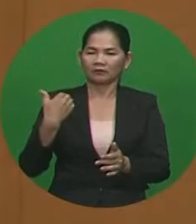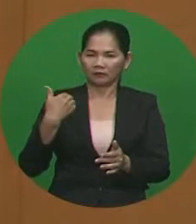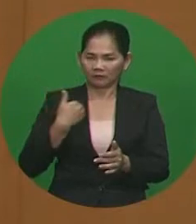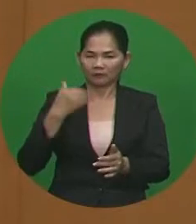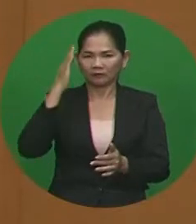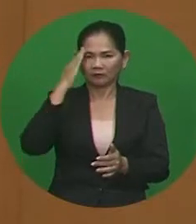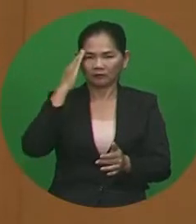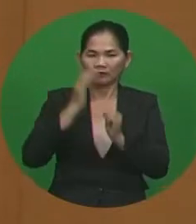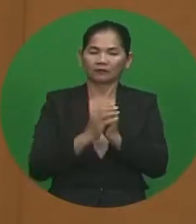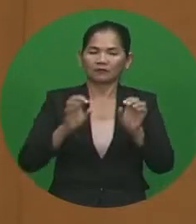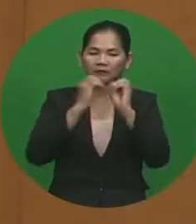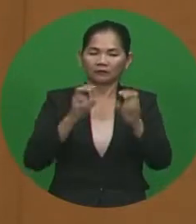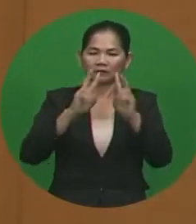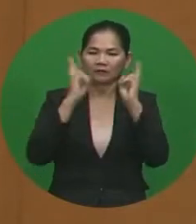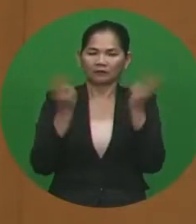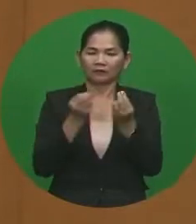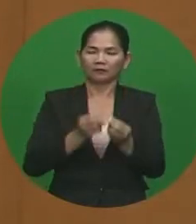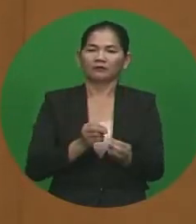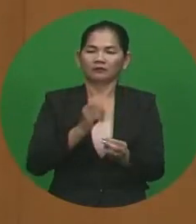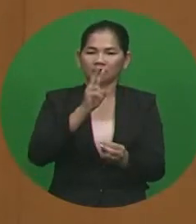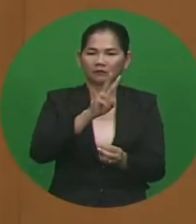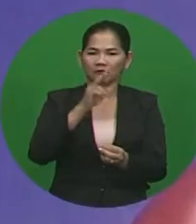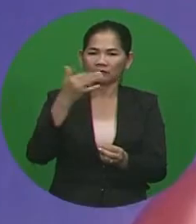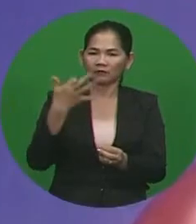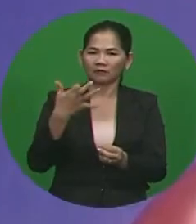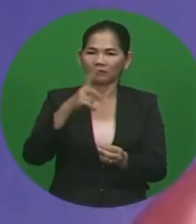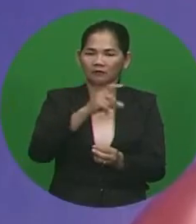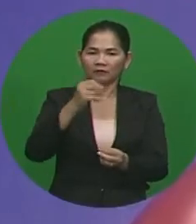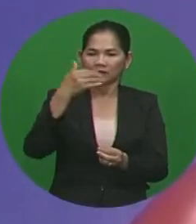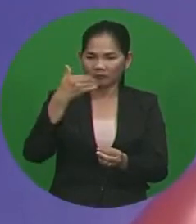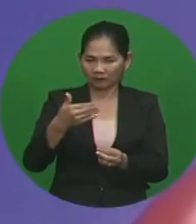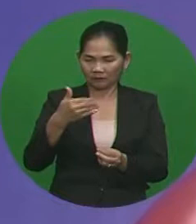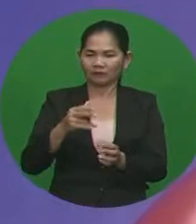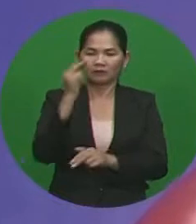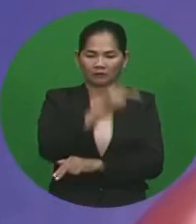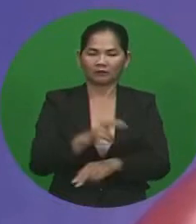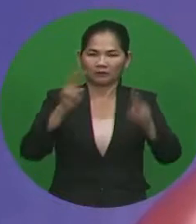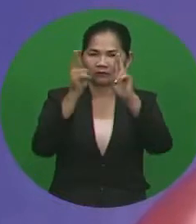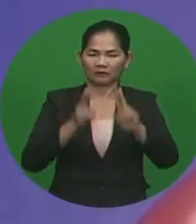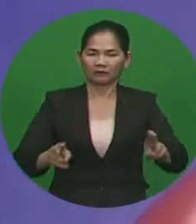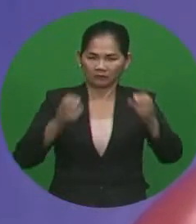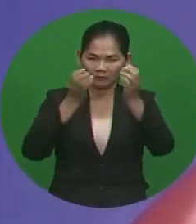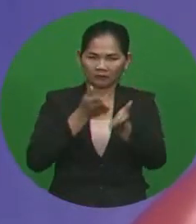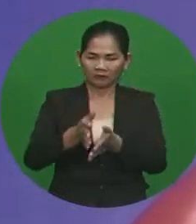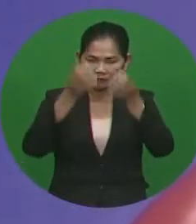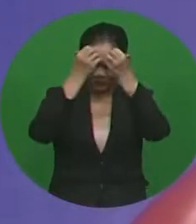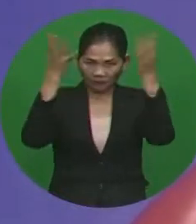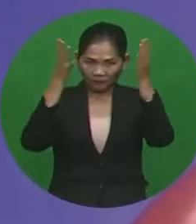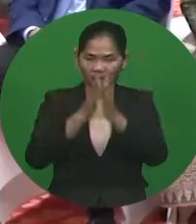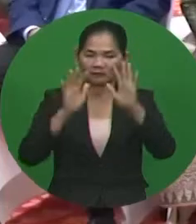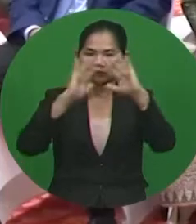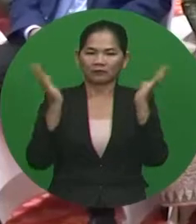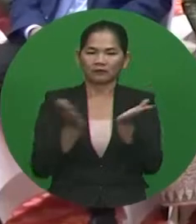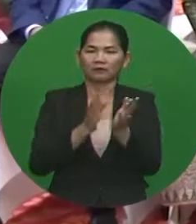បានឲ្យដឹងថាអង្គការ UNESCO បានកំណត់ថ្ងៃទី28ខែកញ្ញាជាទិវាអន្តរជាតិសម្រាប់សិទ្ធិទទួលព័ត៌មានជាសក